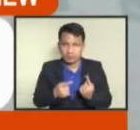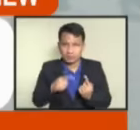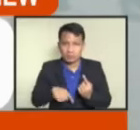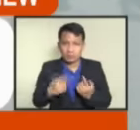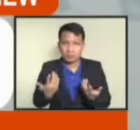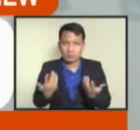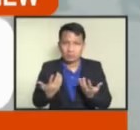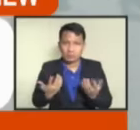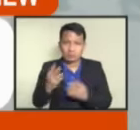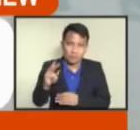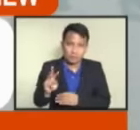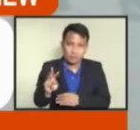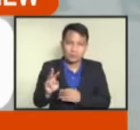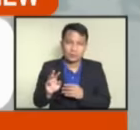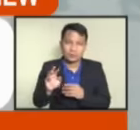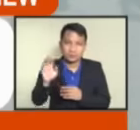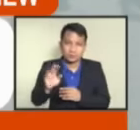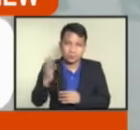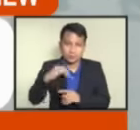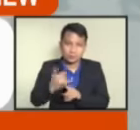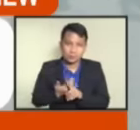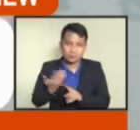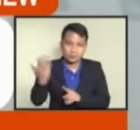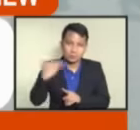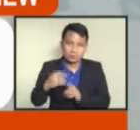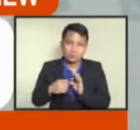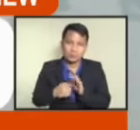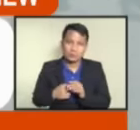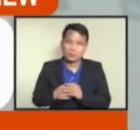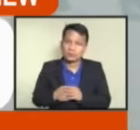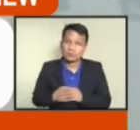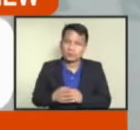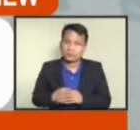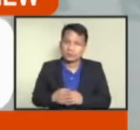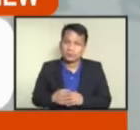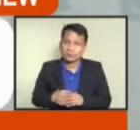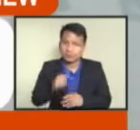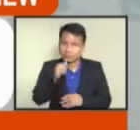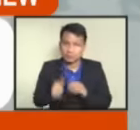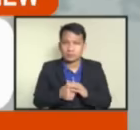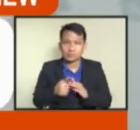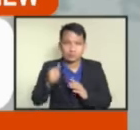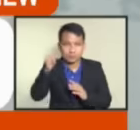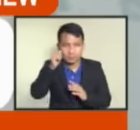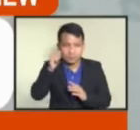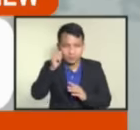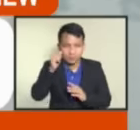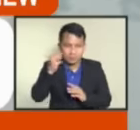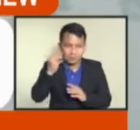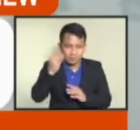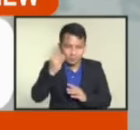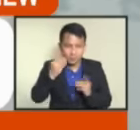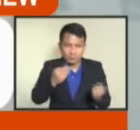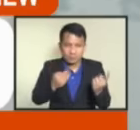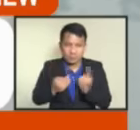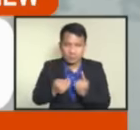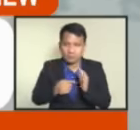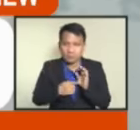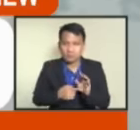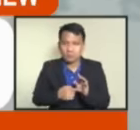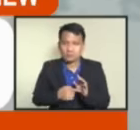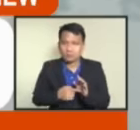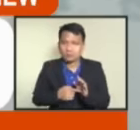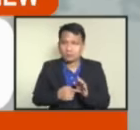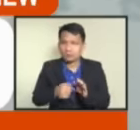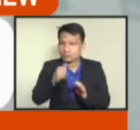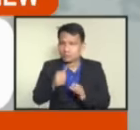mga 2 or 3 nung January pa po kasi yun. Pero hindi nagpakita si Amelia? Sabi rin, opo, hindi na po siya,